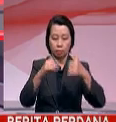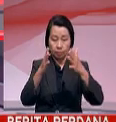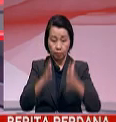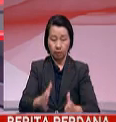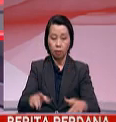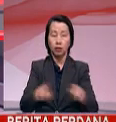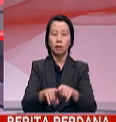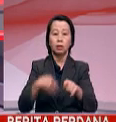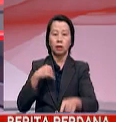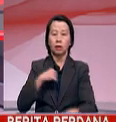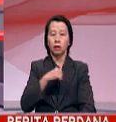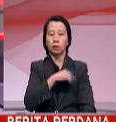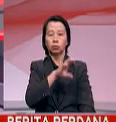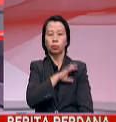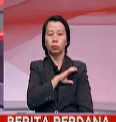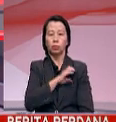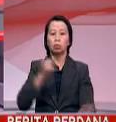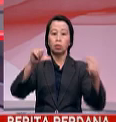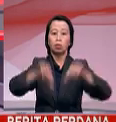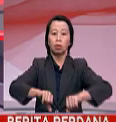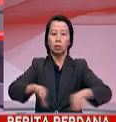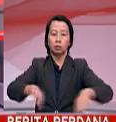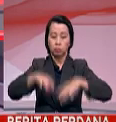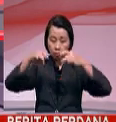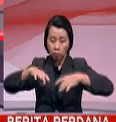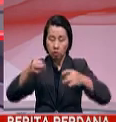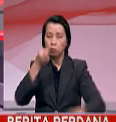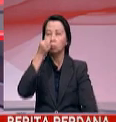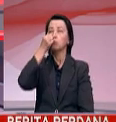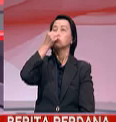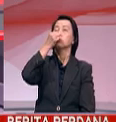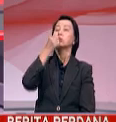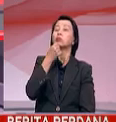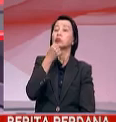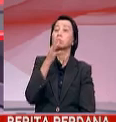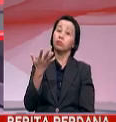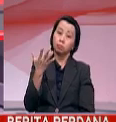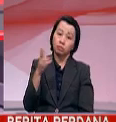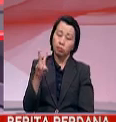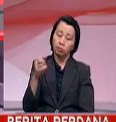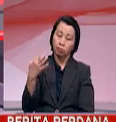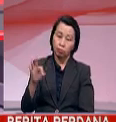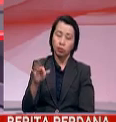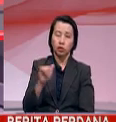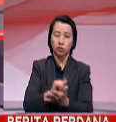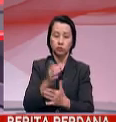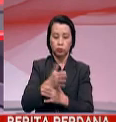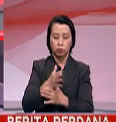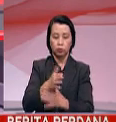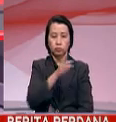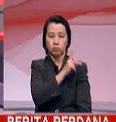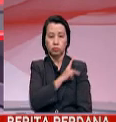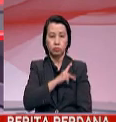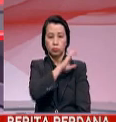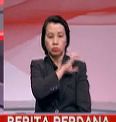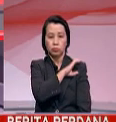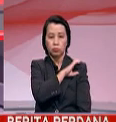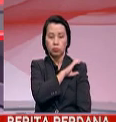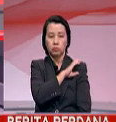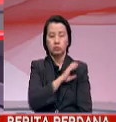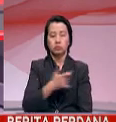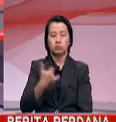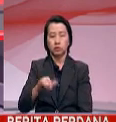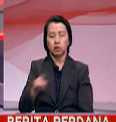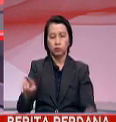yang juga anggota polis masih gagal menjalani ujian swab COVID-19. Perkara itu dikongsi Ketua Jurulatih The Corps, Ishak